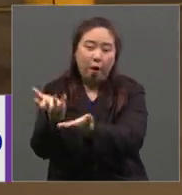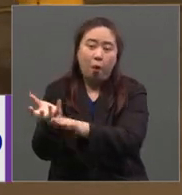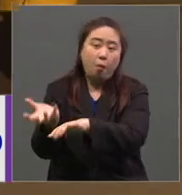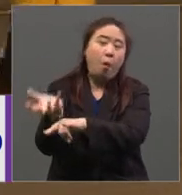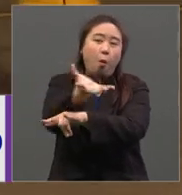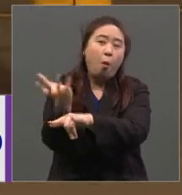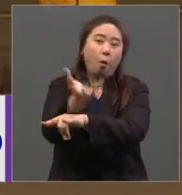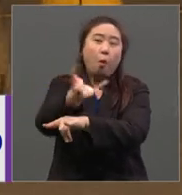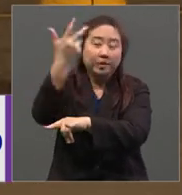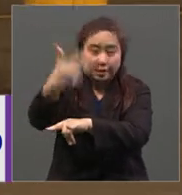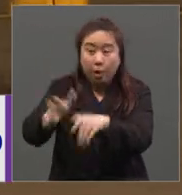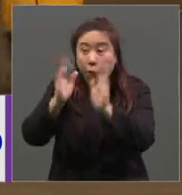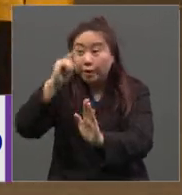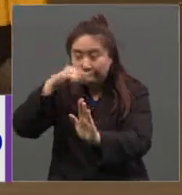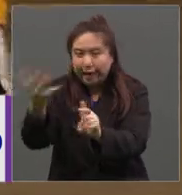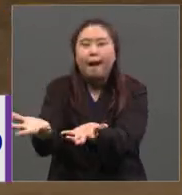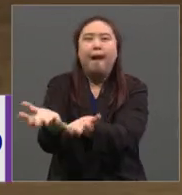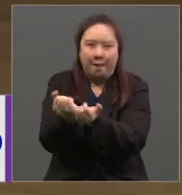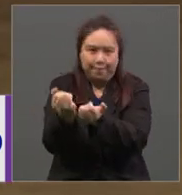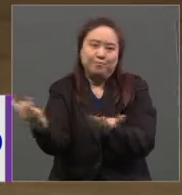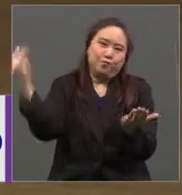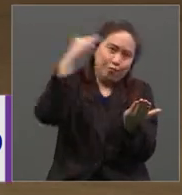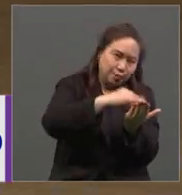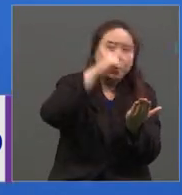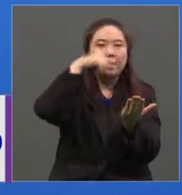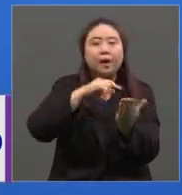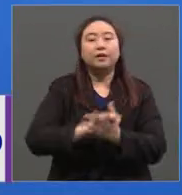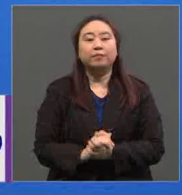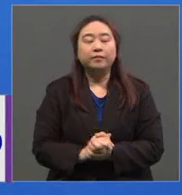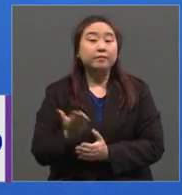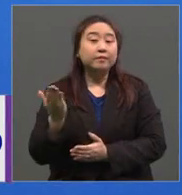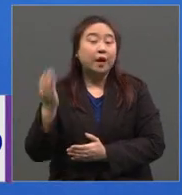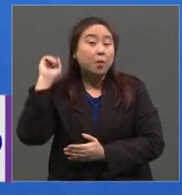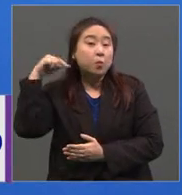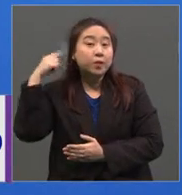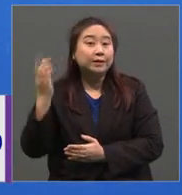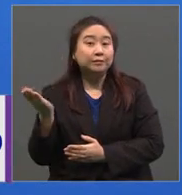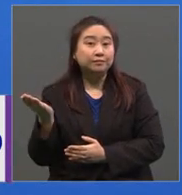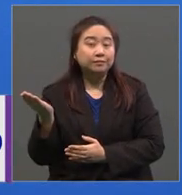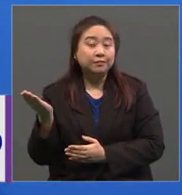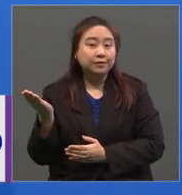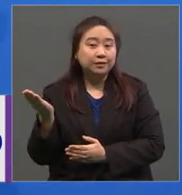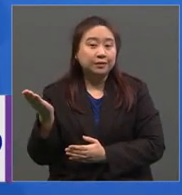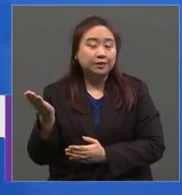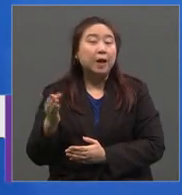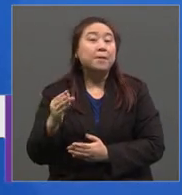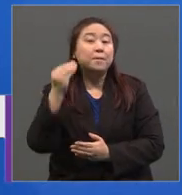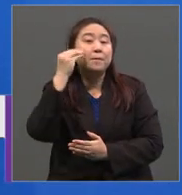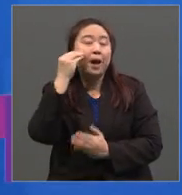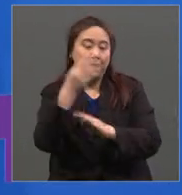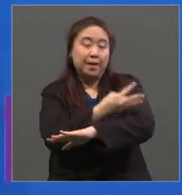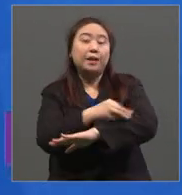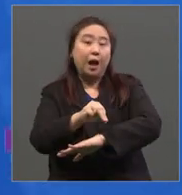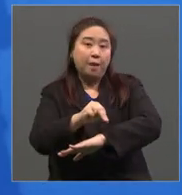ได้รับคนไทยจากที่นั่นกลับประเทศมาด้วยเลยอย่างนางสาวสิริดาเฮลวาจือชาวมหาสารค